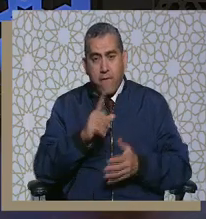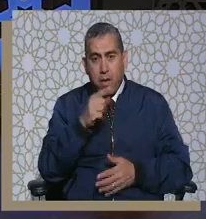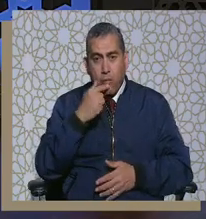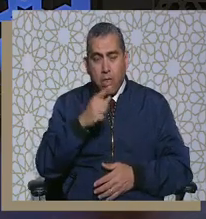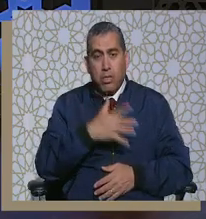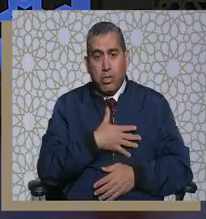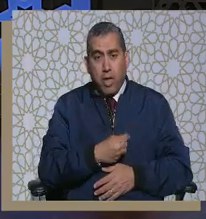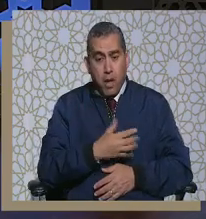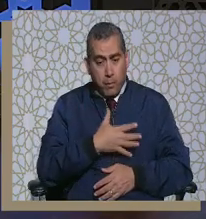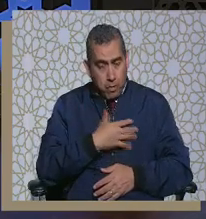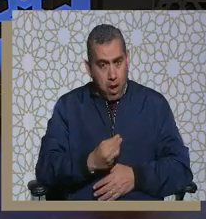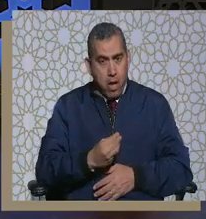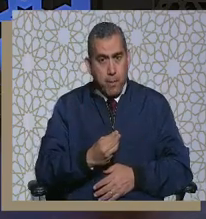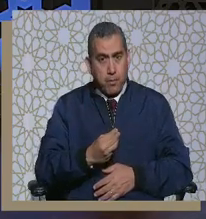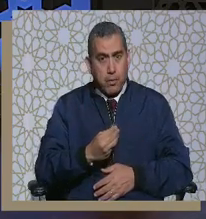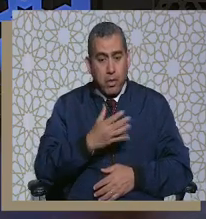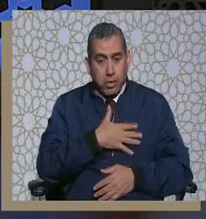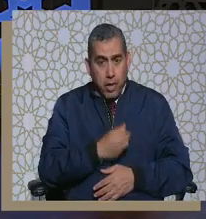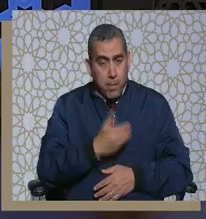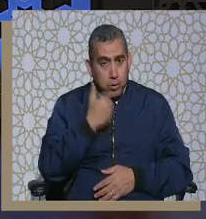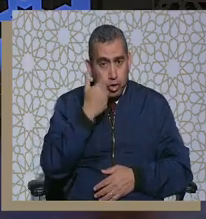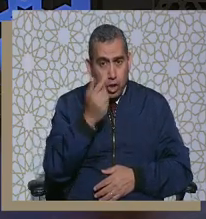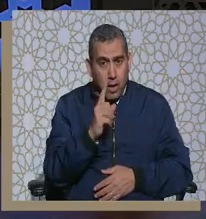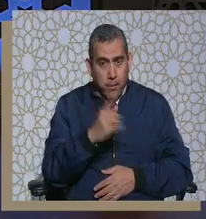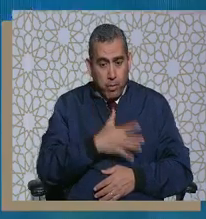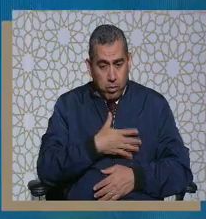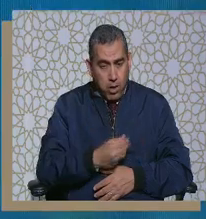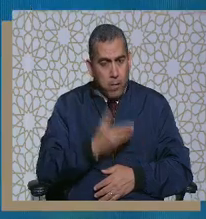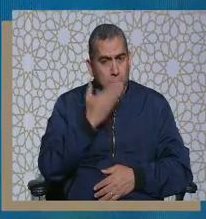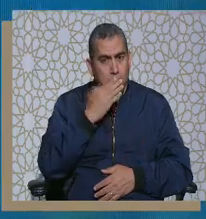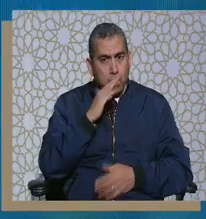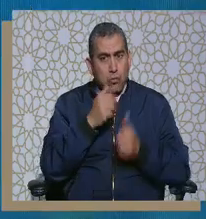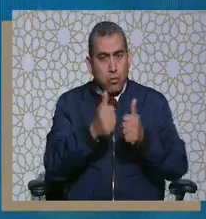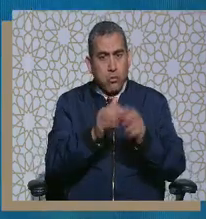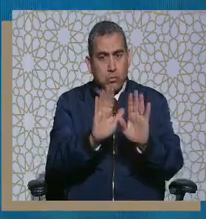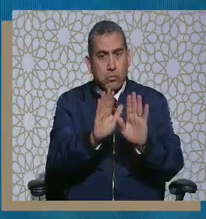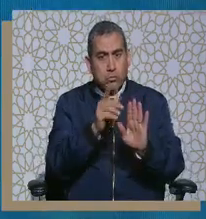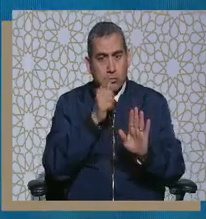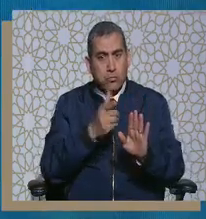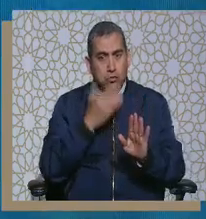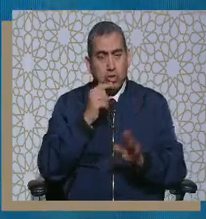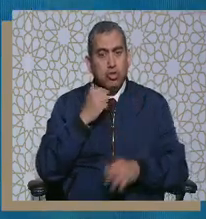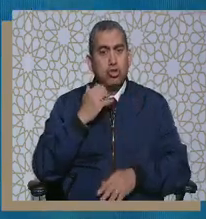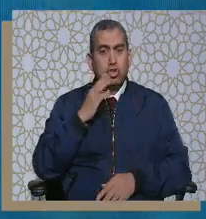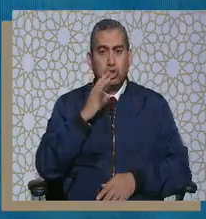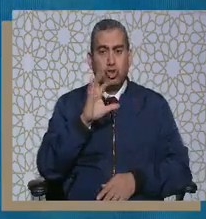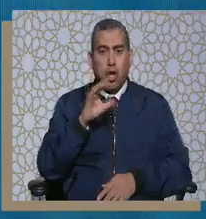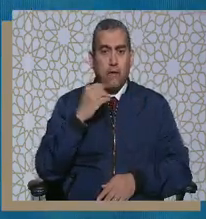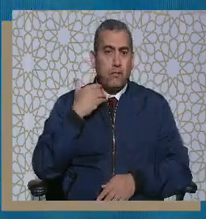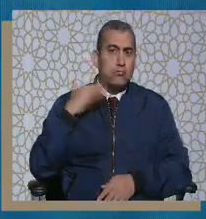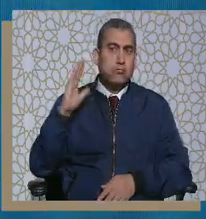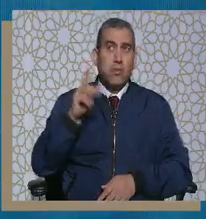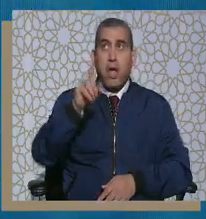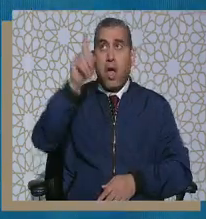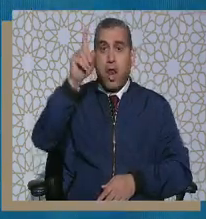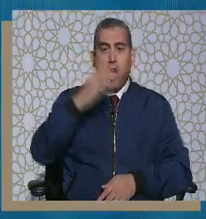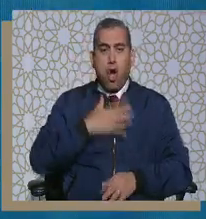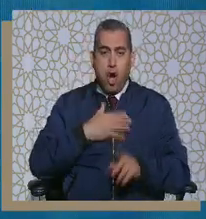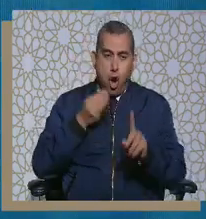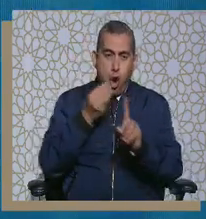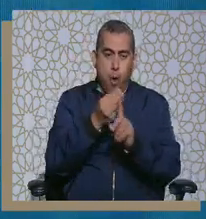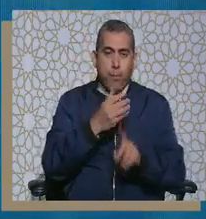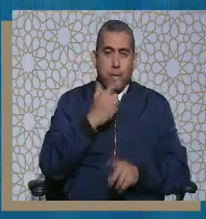طيب. الطيبة مش عيب إن الدارة منها، الطيبة شرف، لأن الله يحب